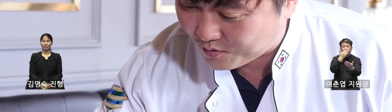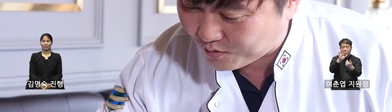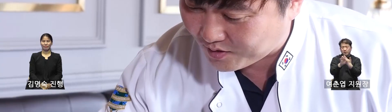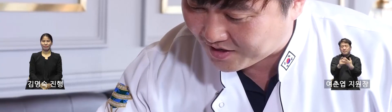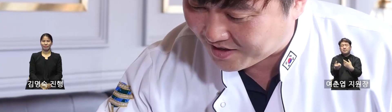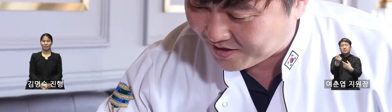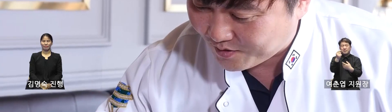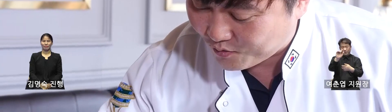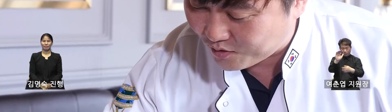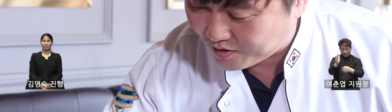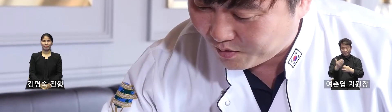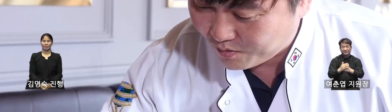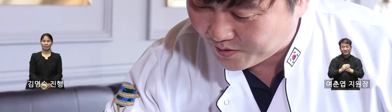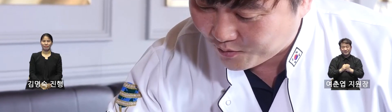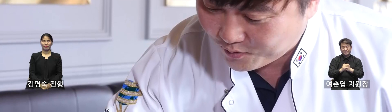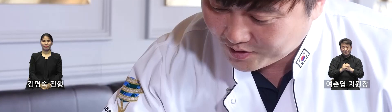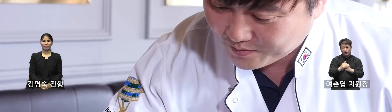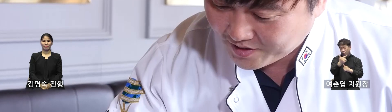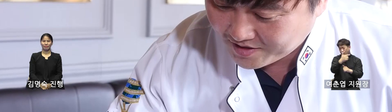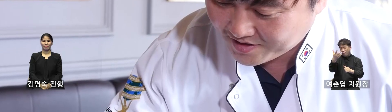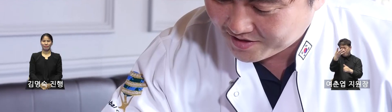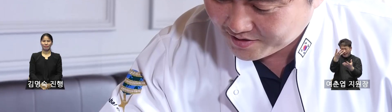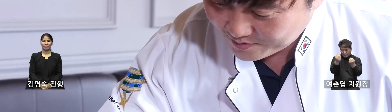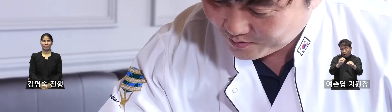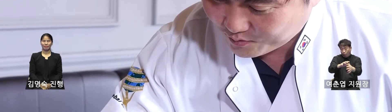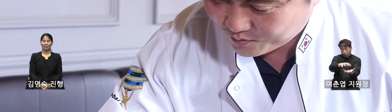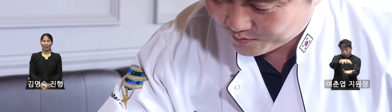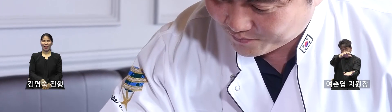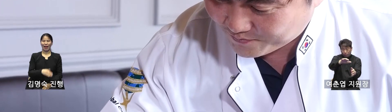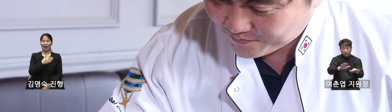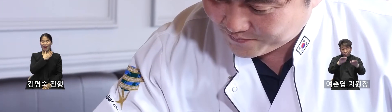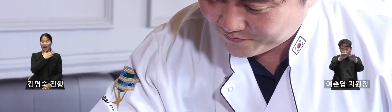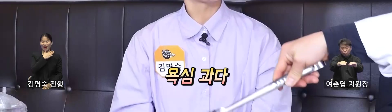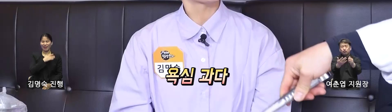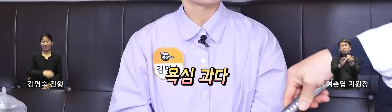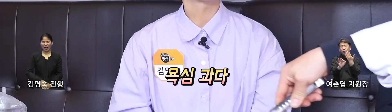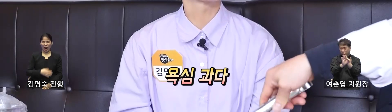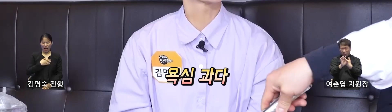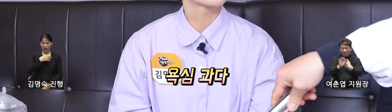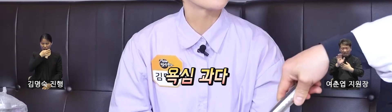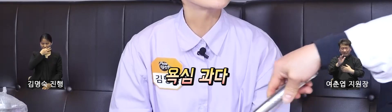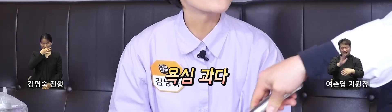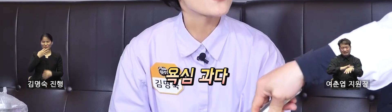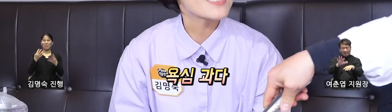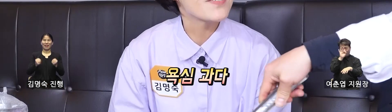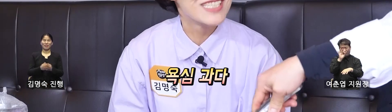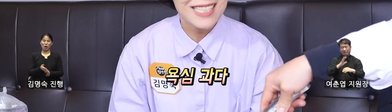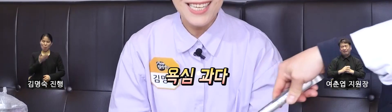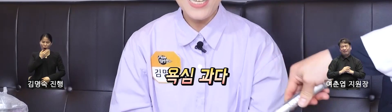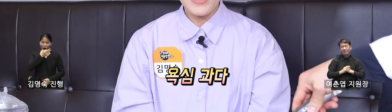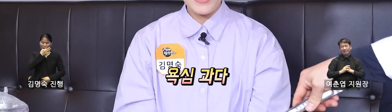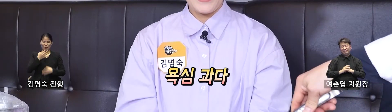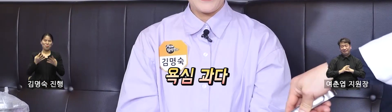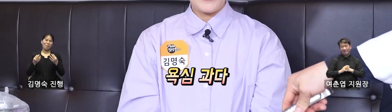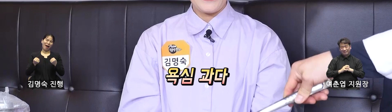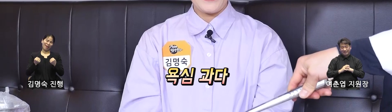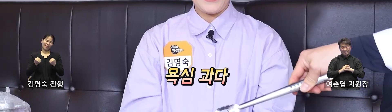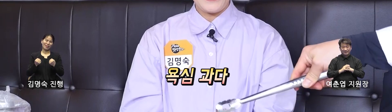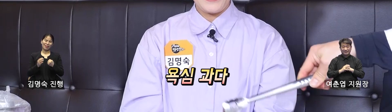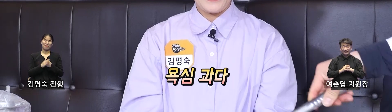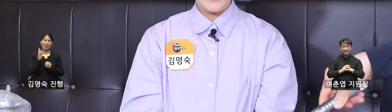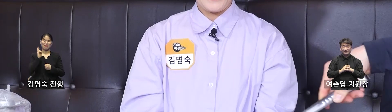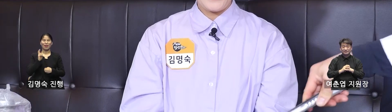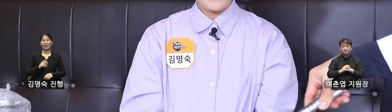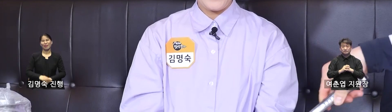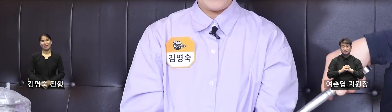금방 익고 고기를 너무 많이 올리시면. 네, 아유, 제가 욕심이 좀 많아서 먹는 욕심. 불판 이제 열이